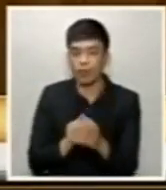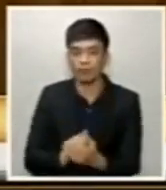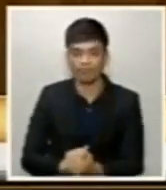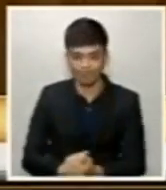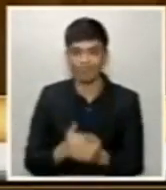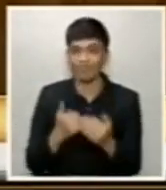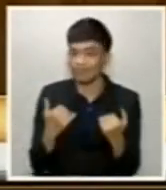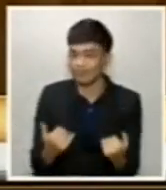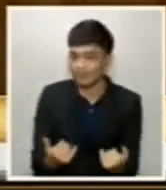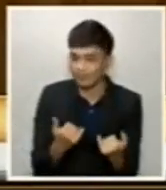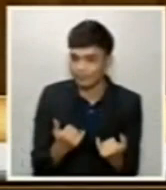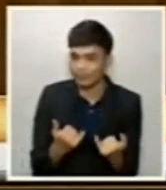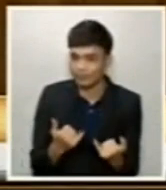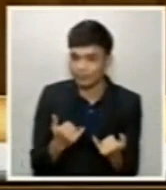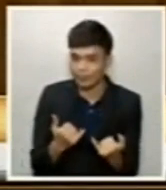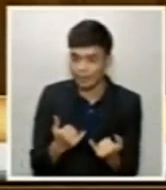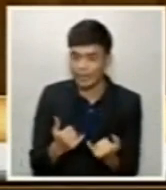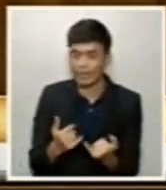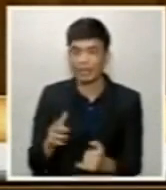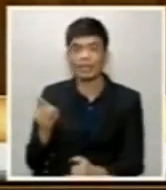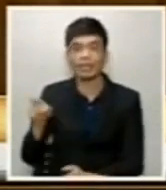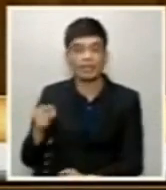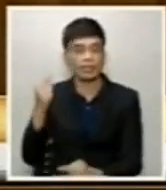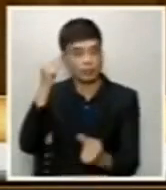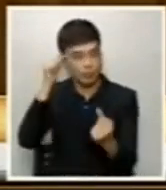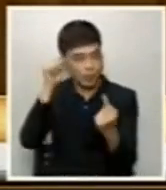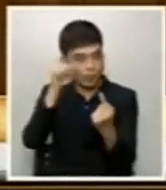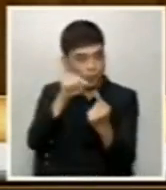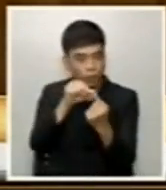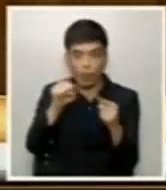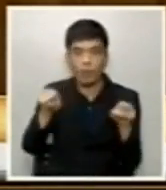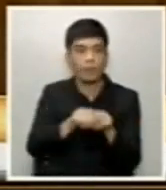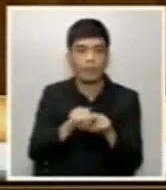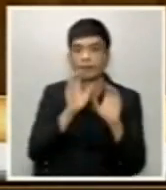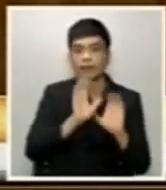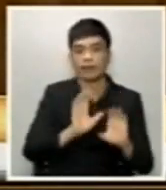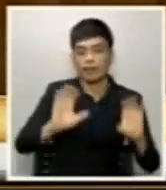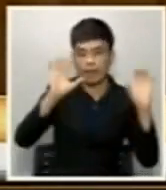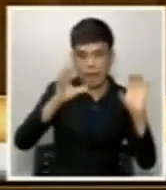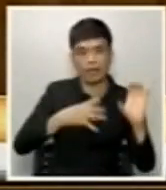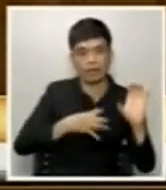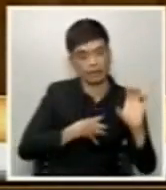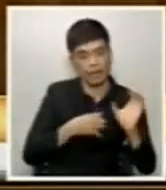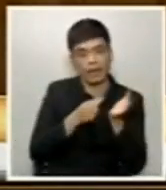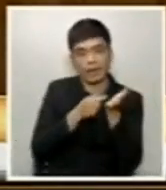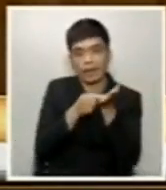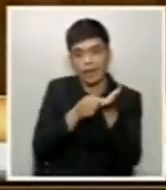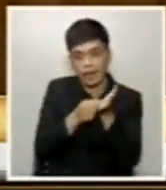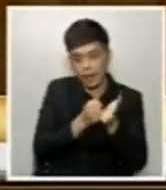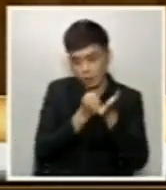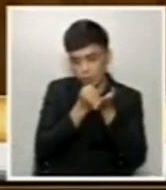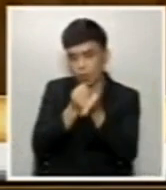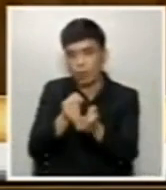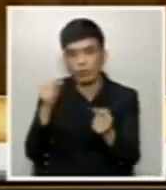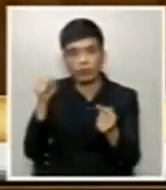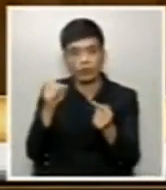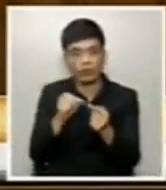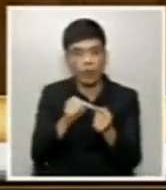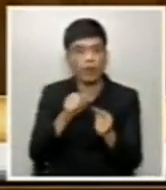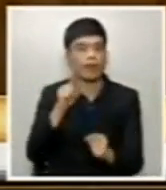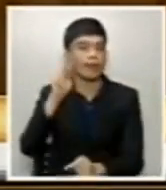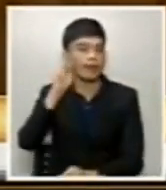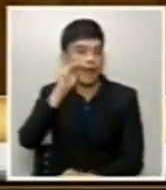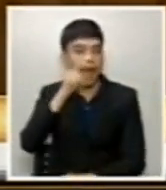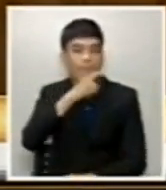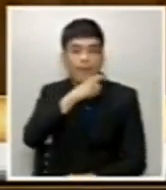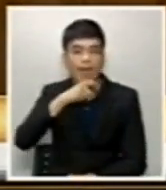คิดว่าเป็นเจตนารมณ์เดียวกับรัฐบาลนะครับในการที่จะแก้ไขปัญหาเรื่องภัยแล้งนะครับในส่วน